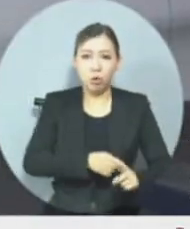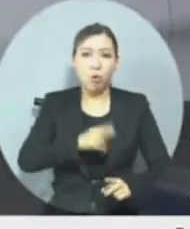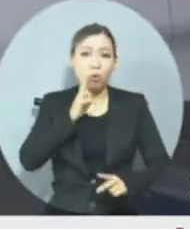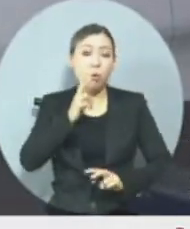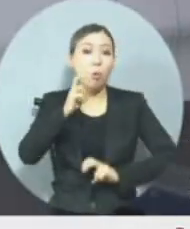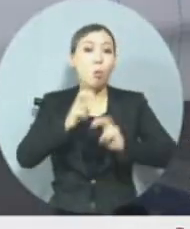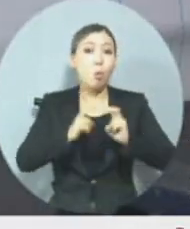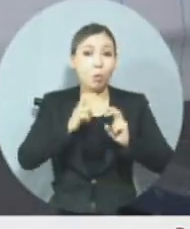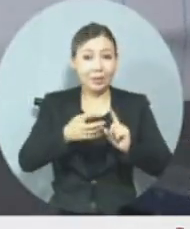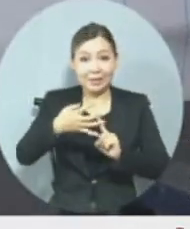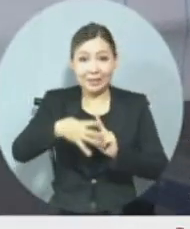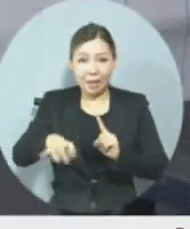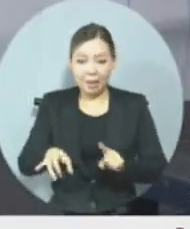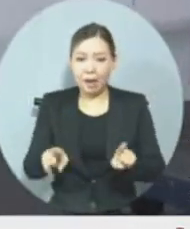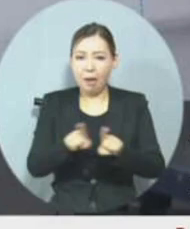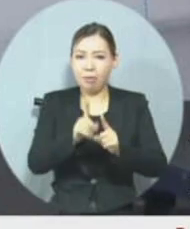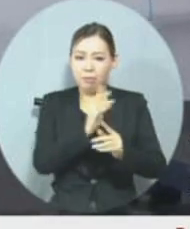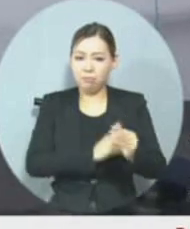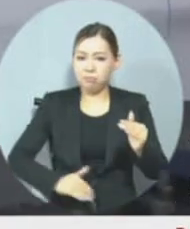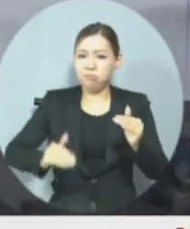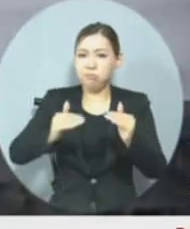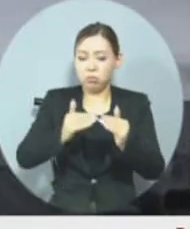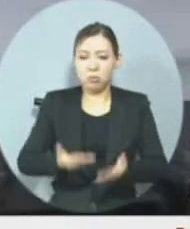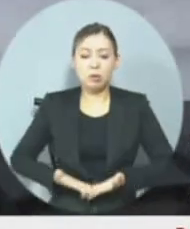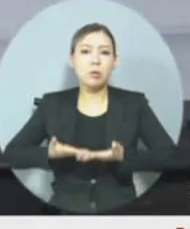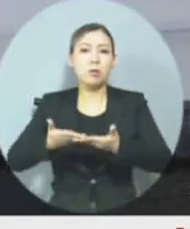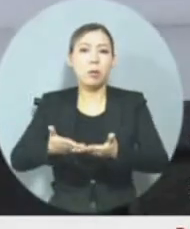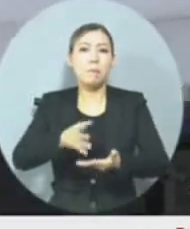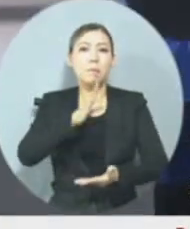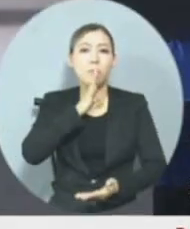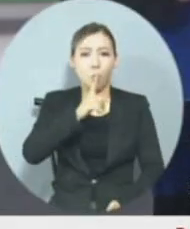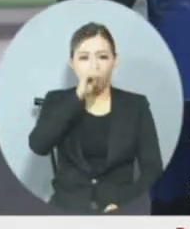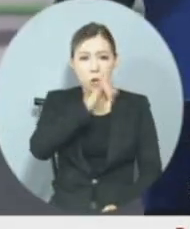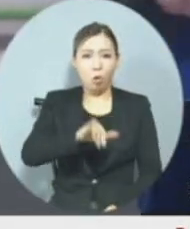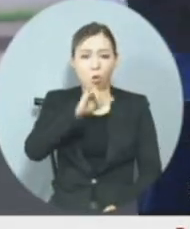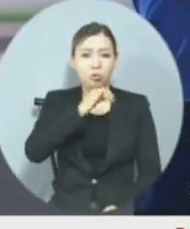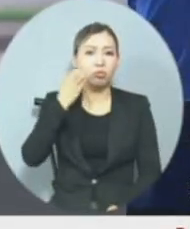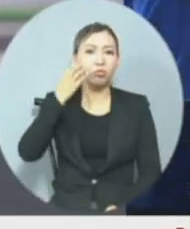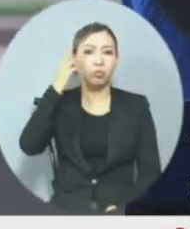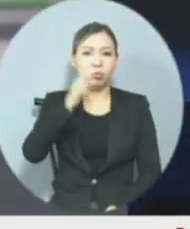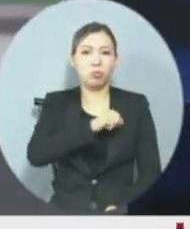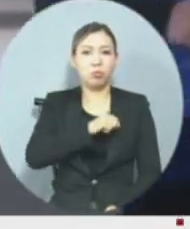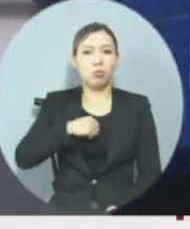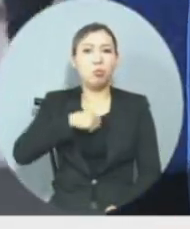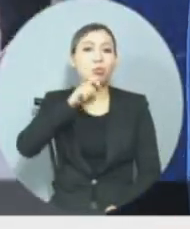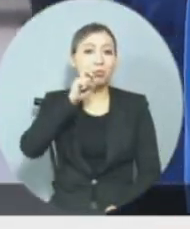үйлдвэрлэлийн салбартай адил хэмжээнд авч үзэн дэмжлэг үзүүлэхийг Монгол улсын ерөнхийлөгчийн зүгээс хүслээ.